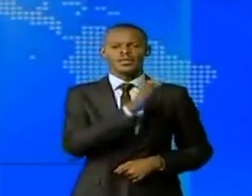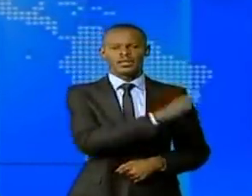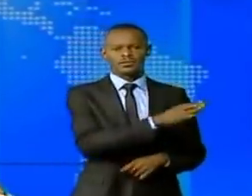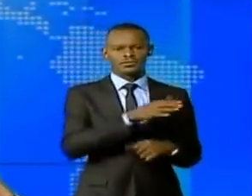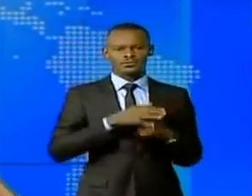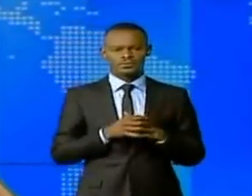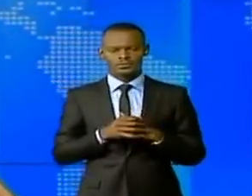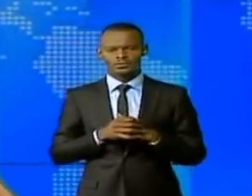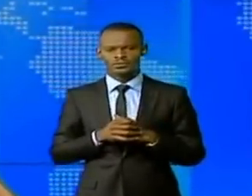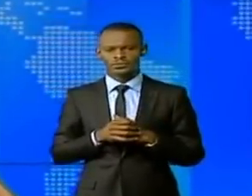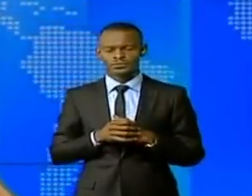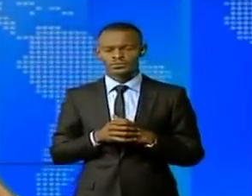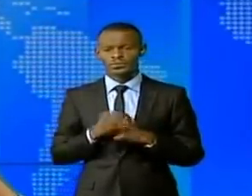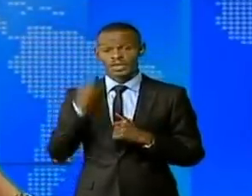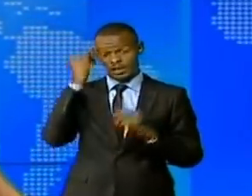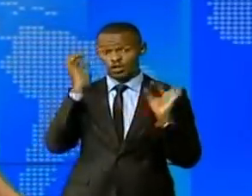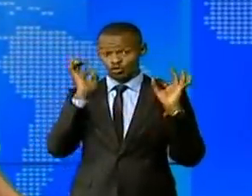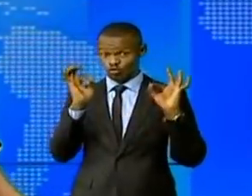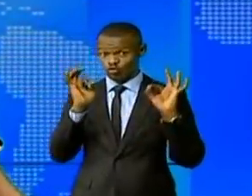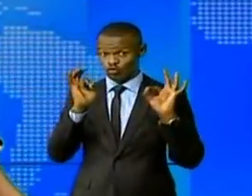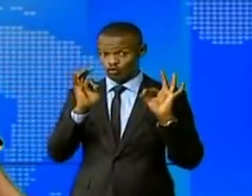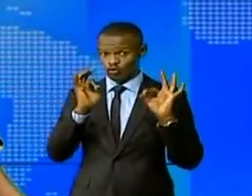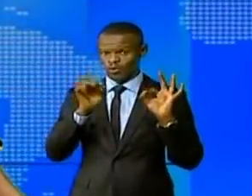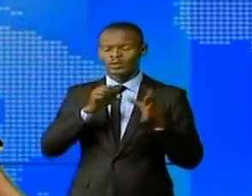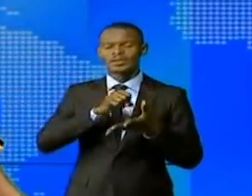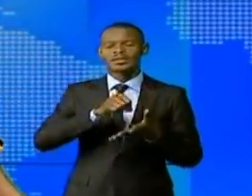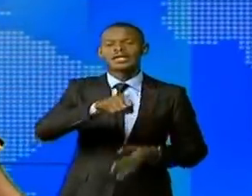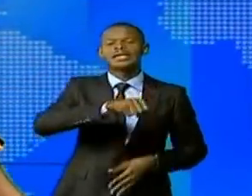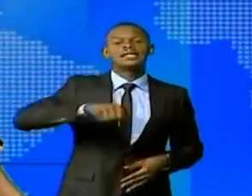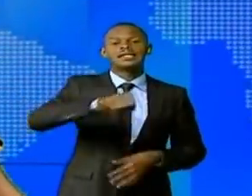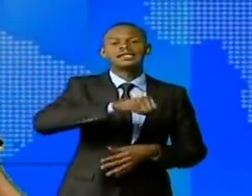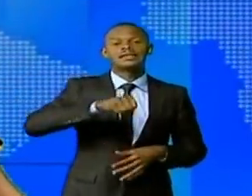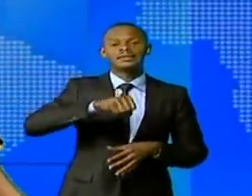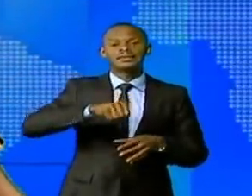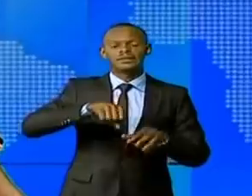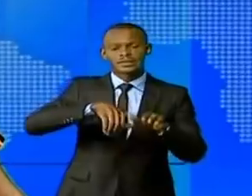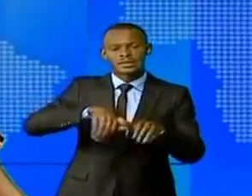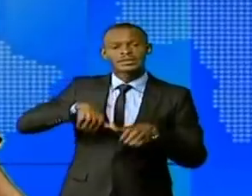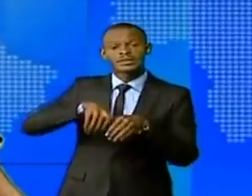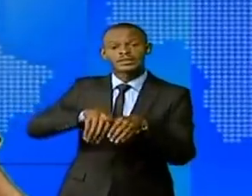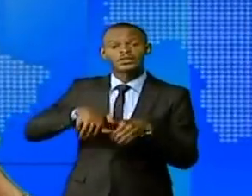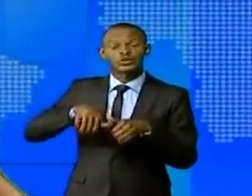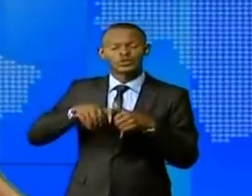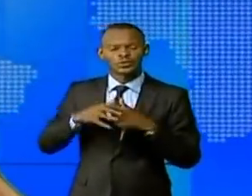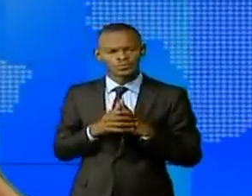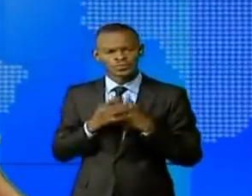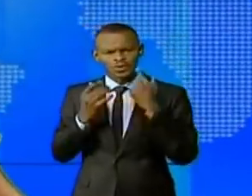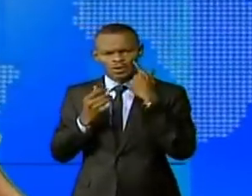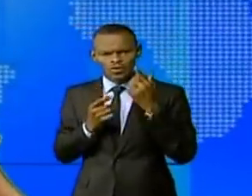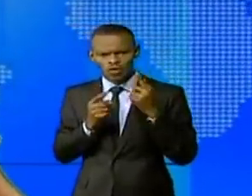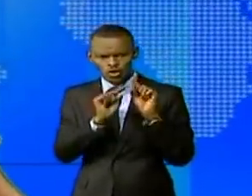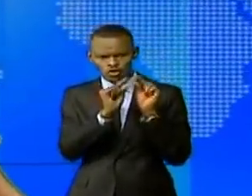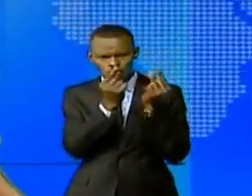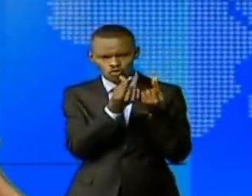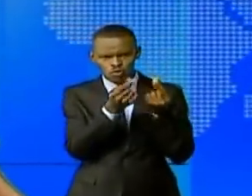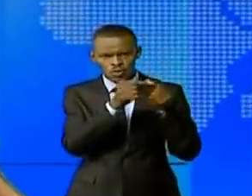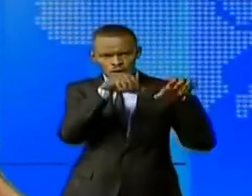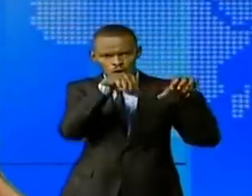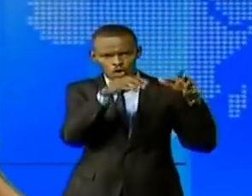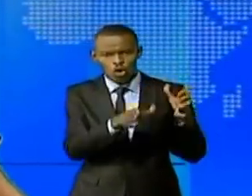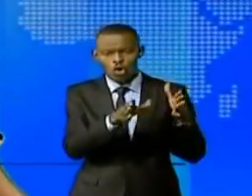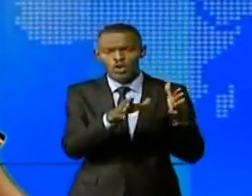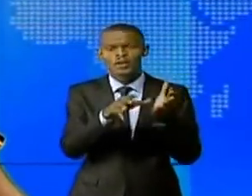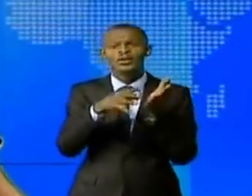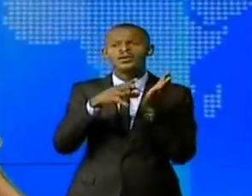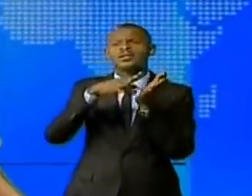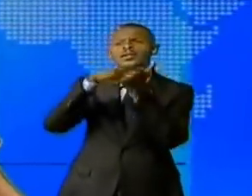secteurs de l'agriculture. Un groupe des planteurs congolais veut dupliquer l'expérience des agriculteurs ivoiriens en RDC pour lutter contre la rareté